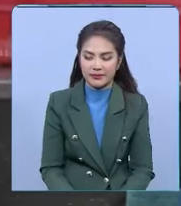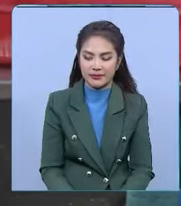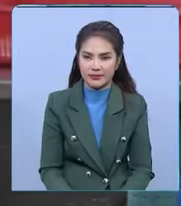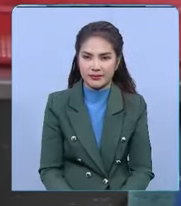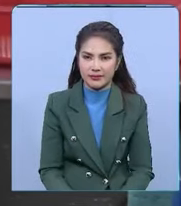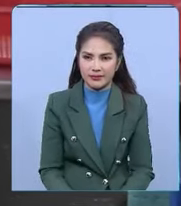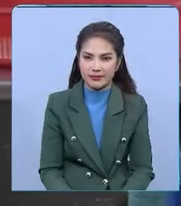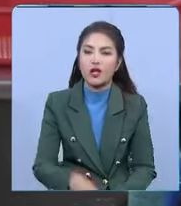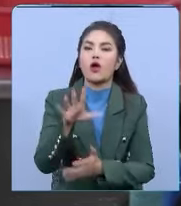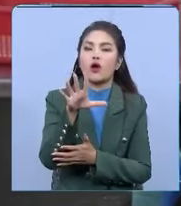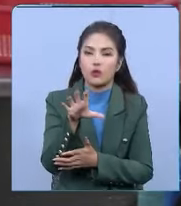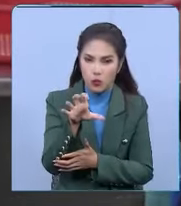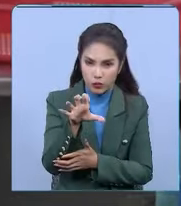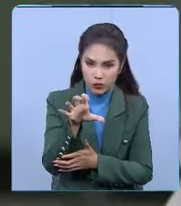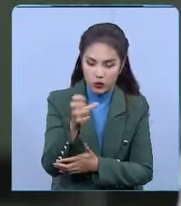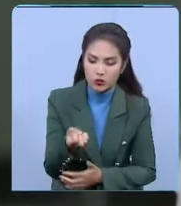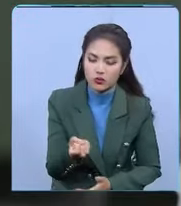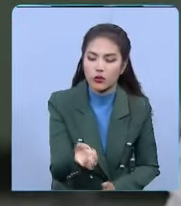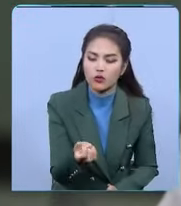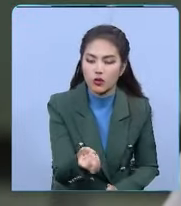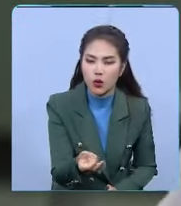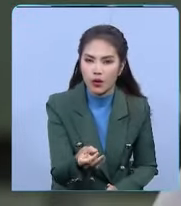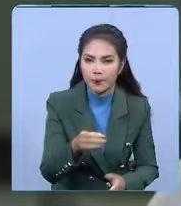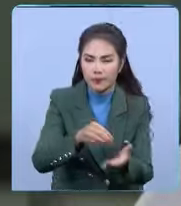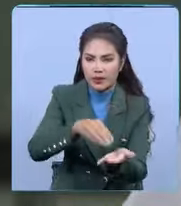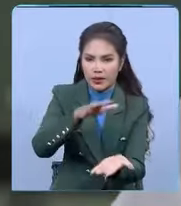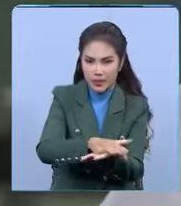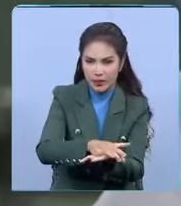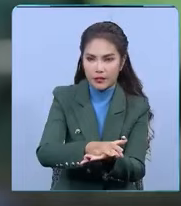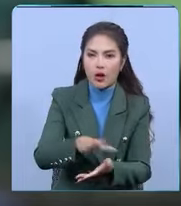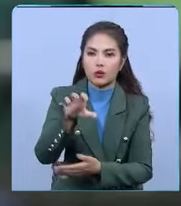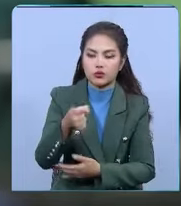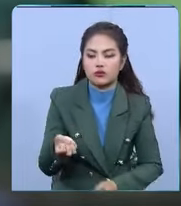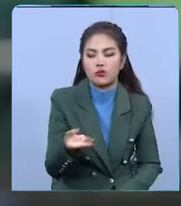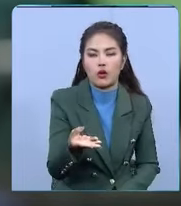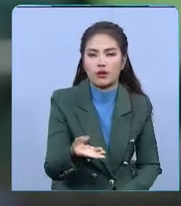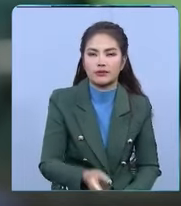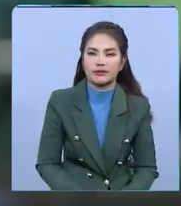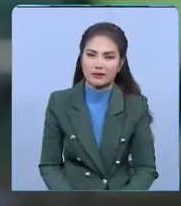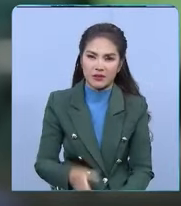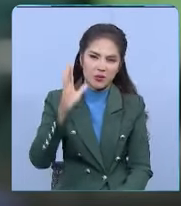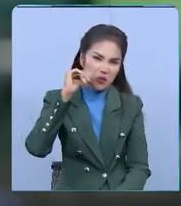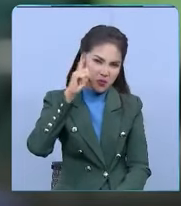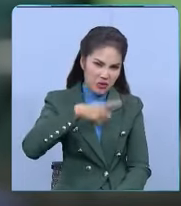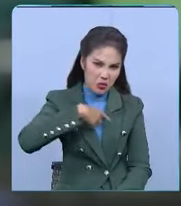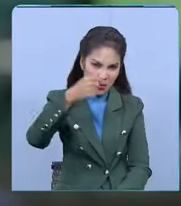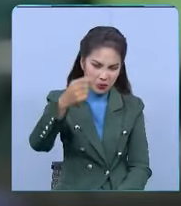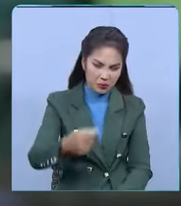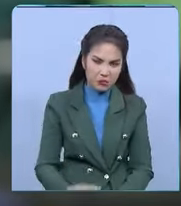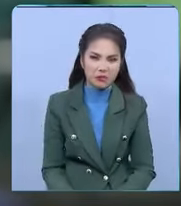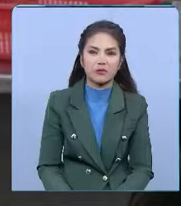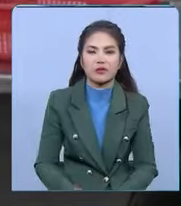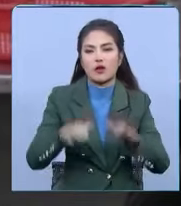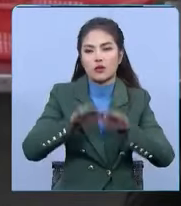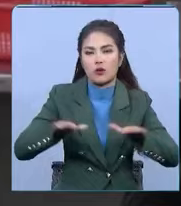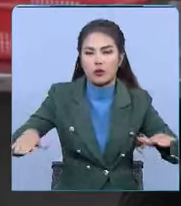กุ้งทอดกระเทียมอะไรเงี้ย กุ้งทอดกระเทียม ที่พ่อแม่ผมชอบนะแล้วก็น้องๆก็ชอบ